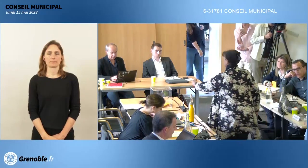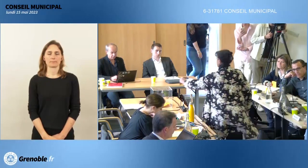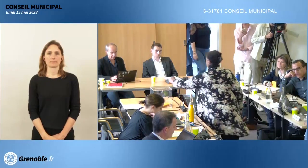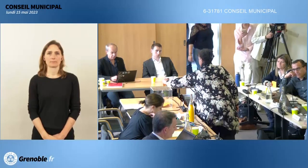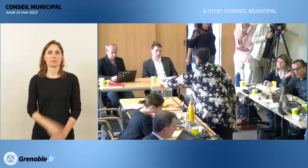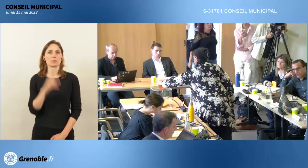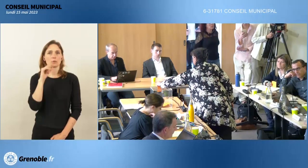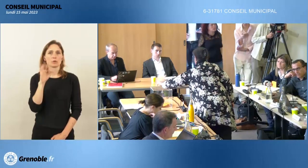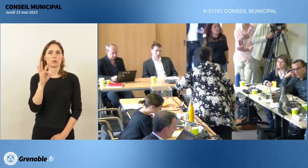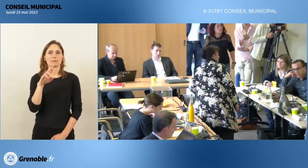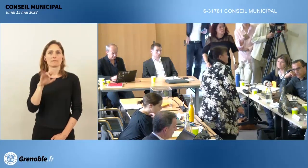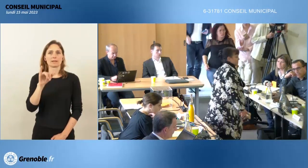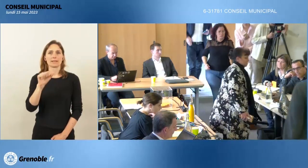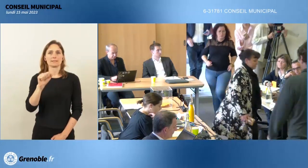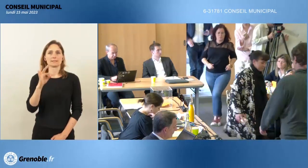Vincent fristo